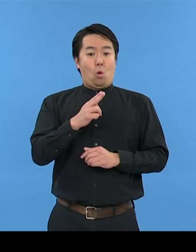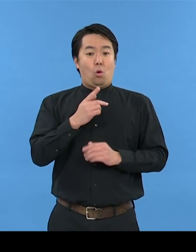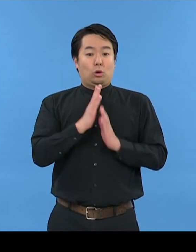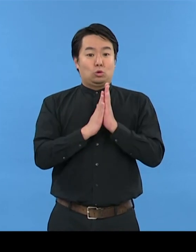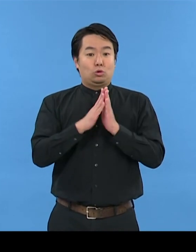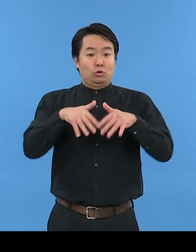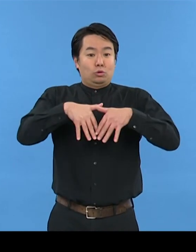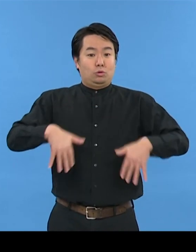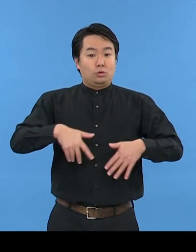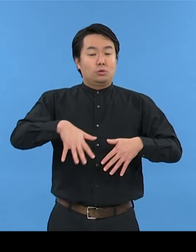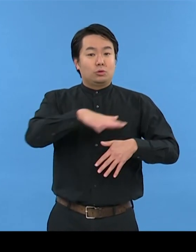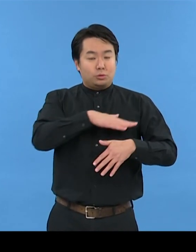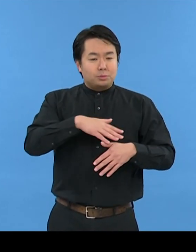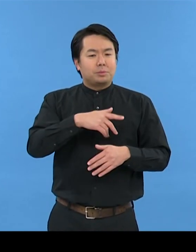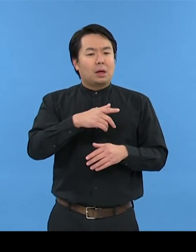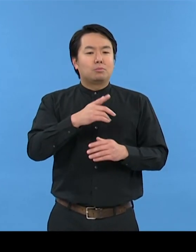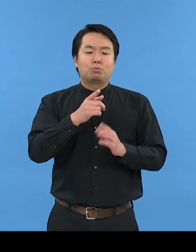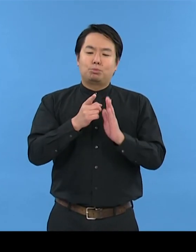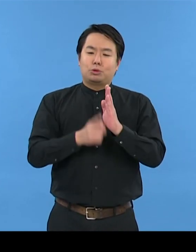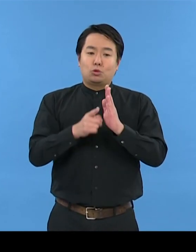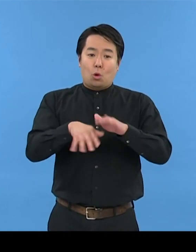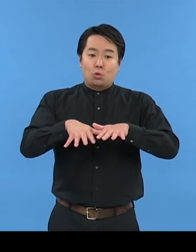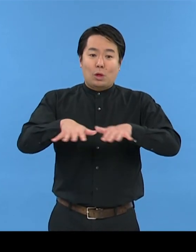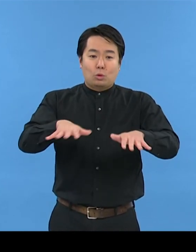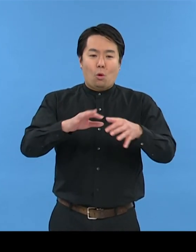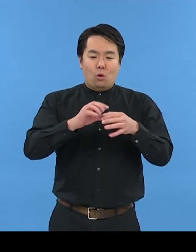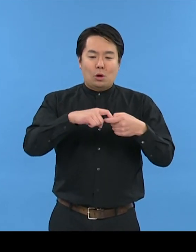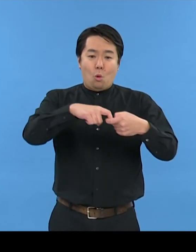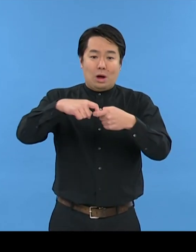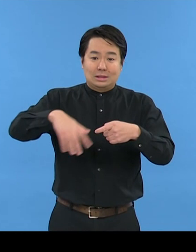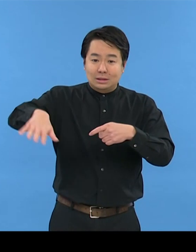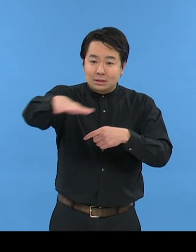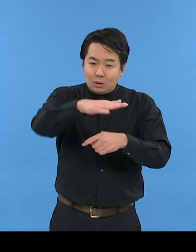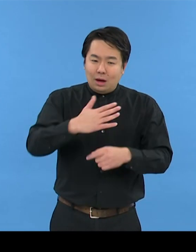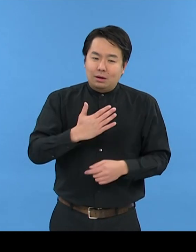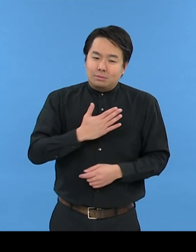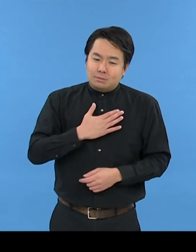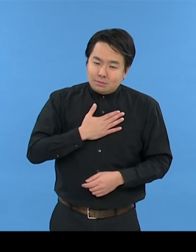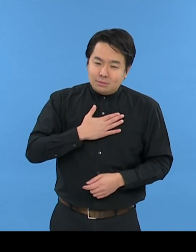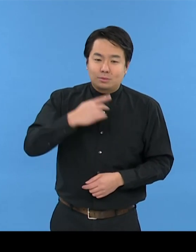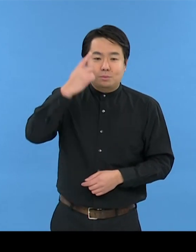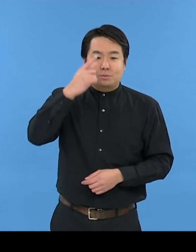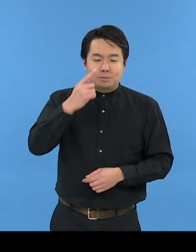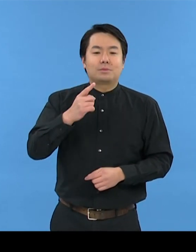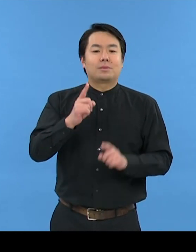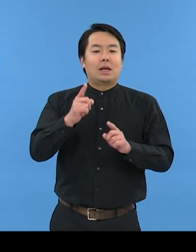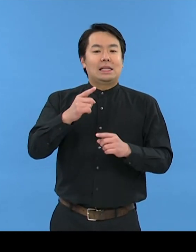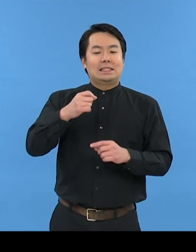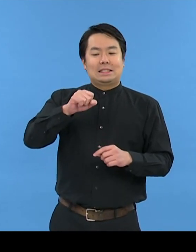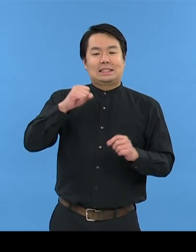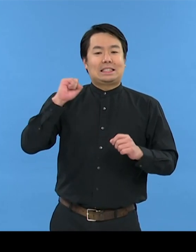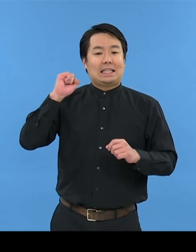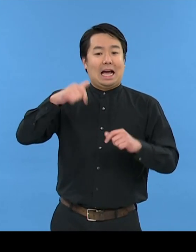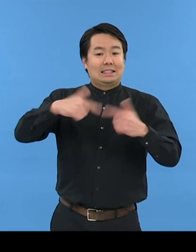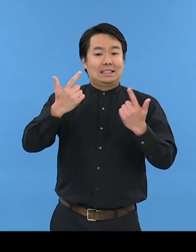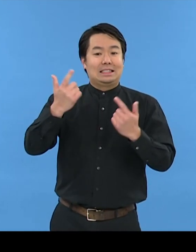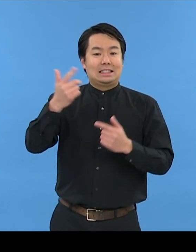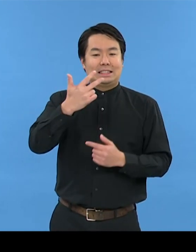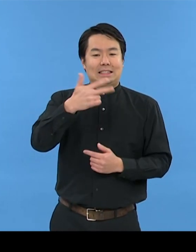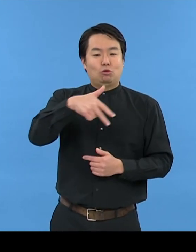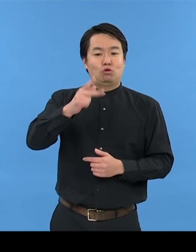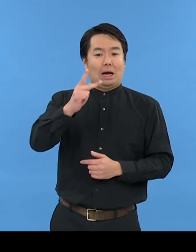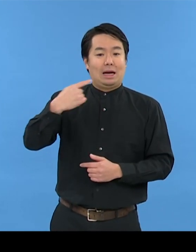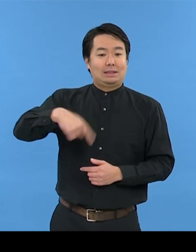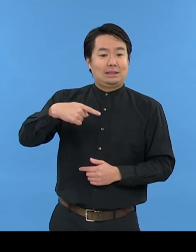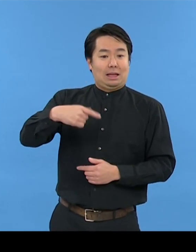も昔ちょっと前に佐々木静香先生という方がこういう拠点の教会の方はよくご存知かもしれないですから佐々木